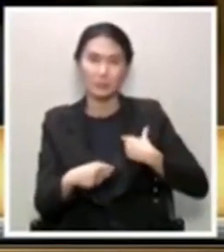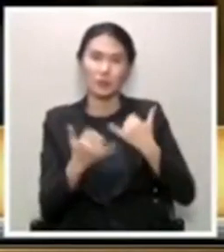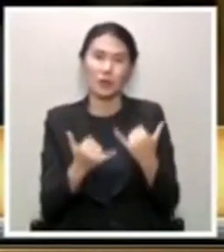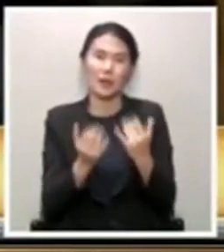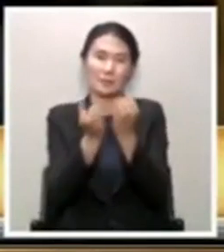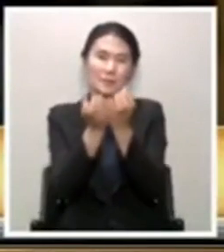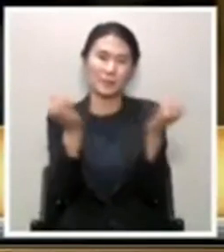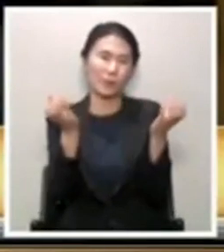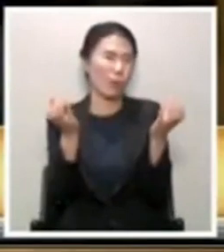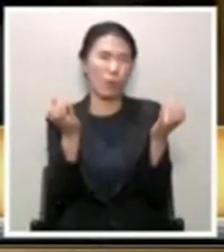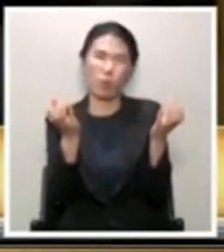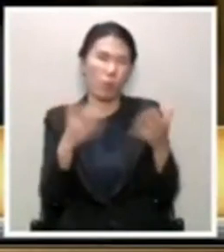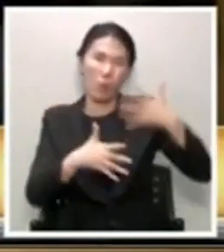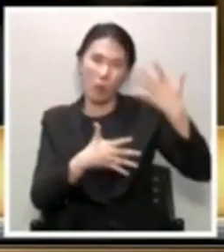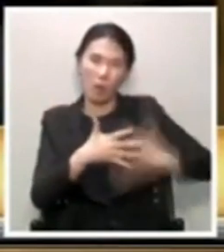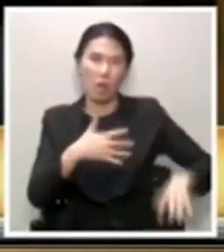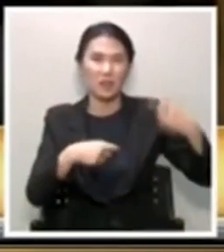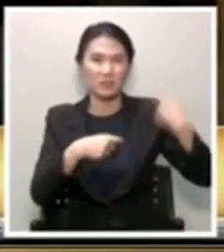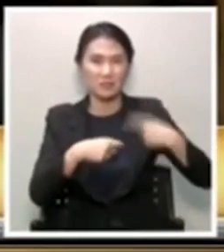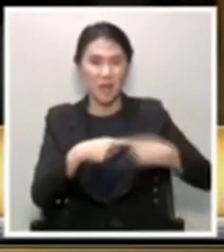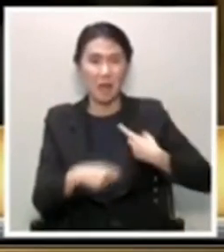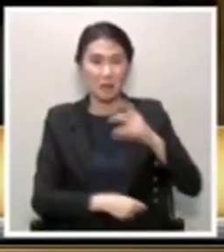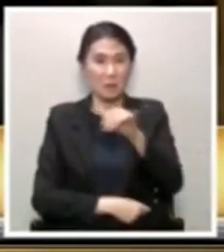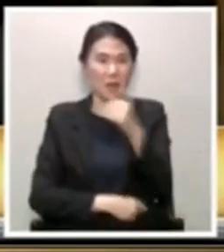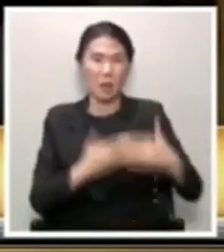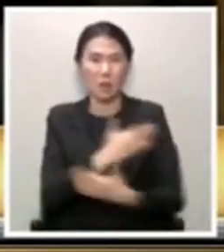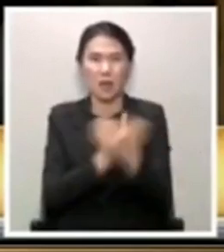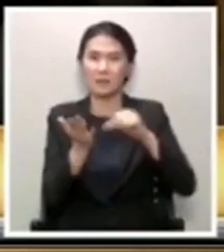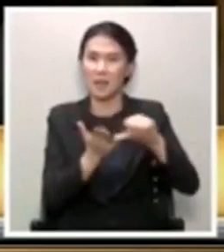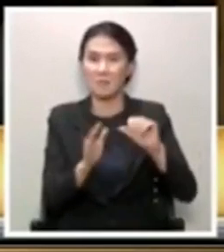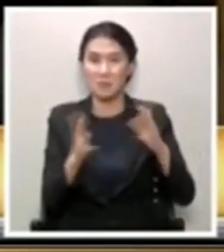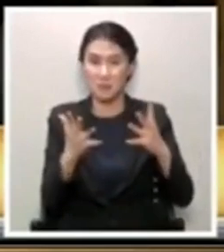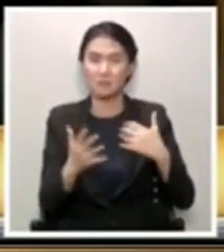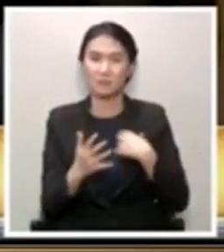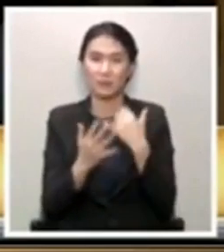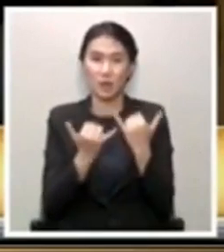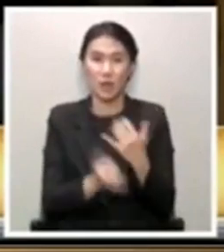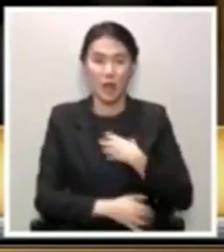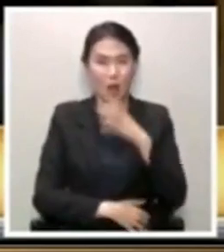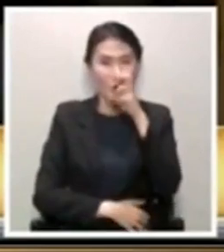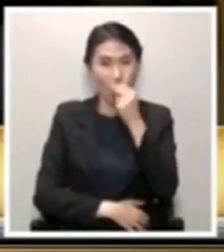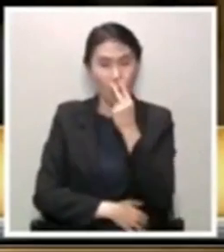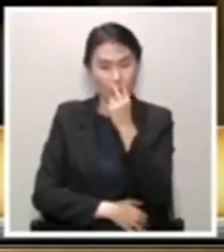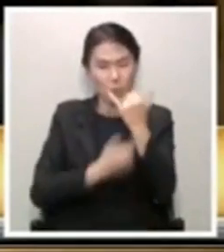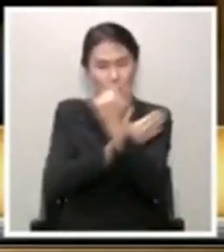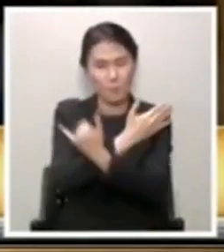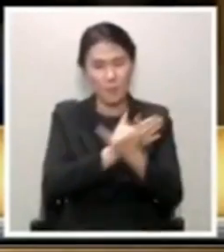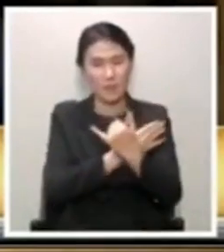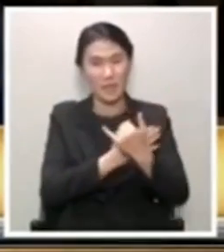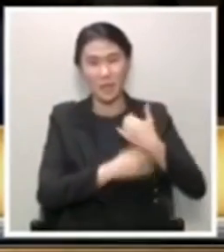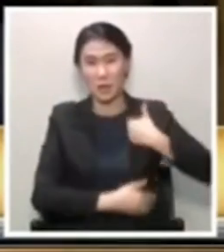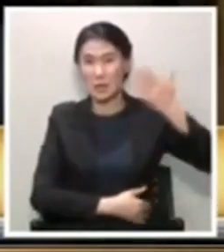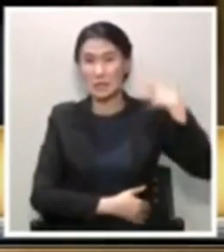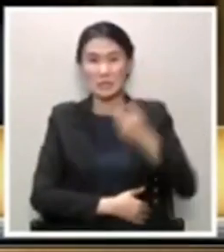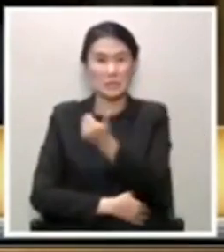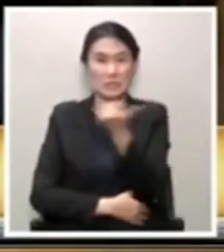ขได้ยากนะครับและอาจจะแก้ไม่ได้เลยในทางปฏิบัติทีนี้ครับท่านประธานผมก็ลองไปสำรวจรัฐธรรมนูญจากหลากหลายประเทศที่เขามีมาก่อนเราเ